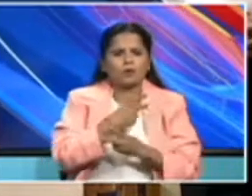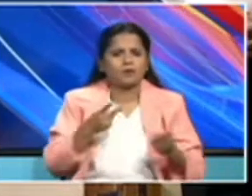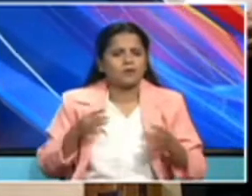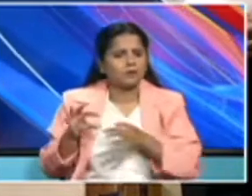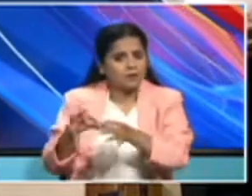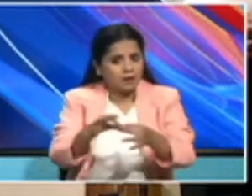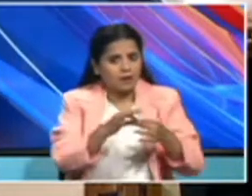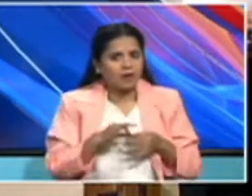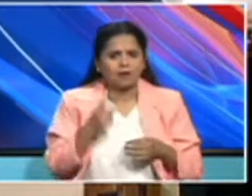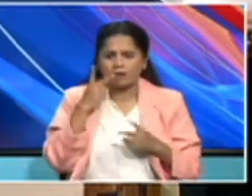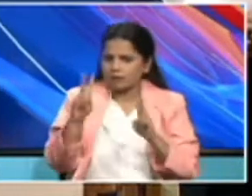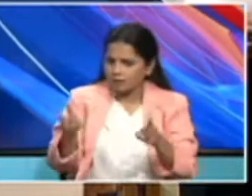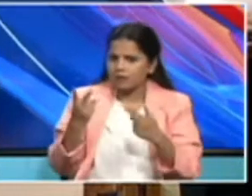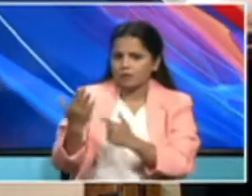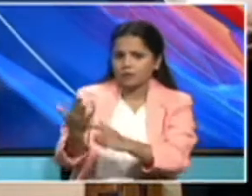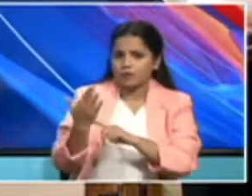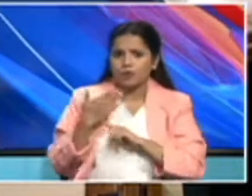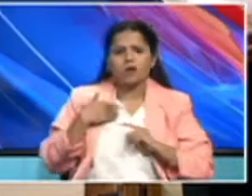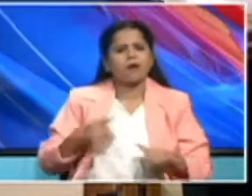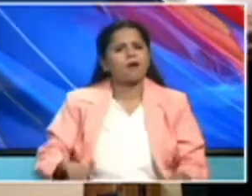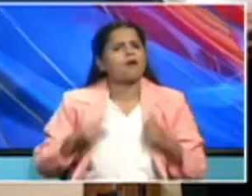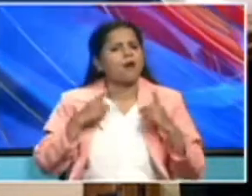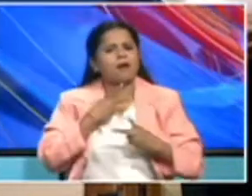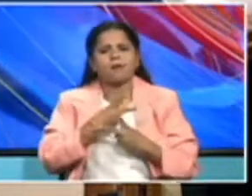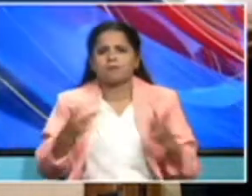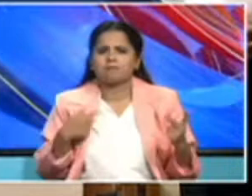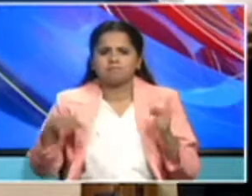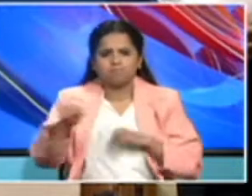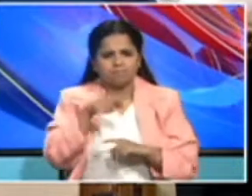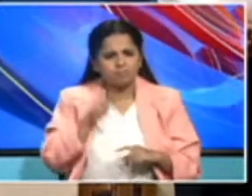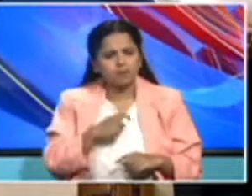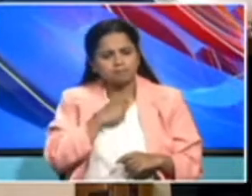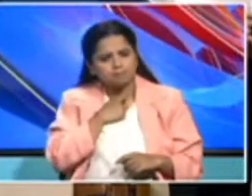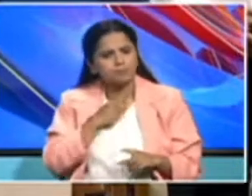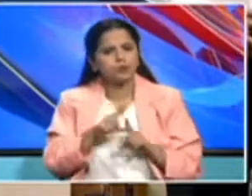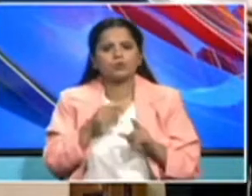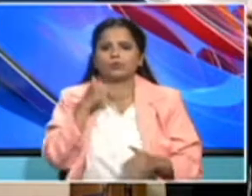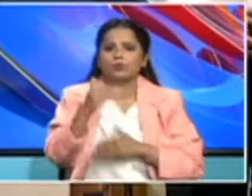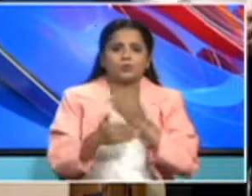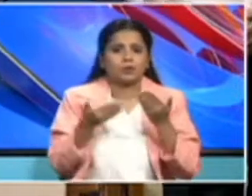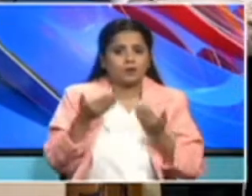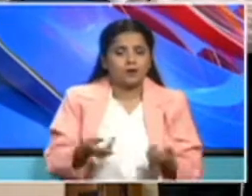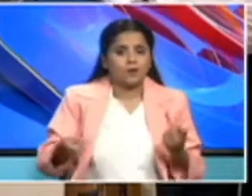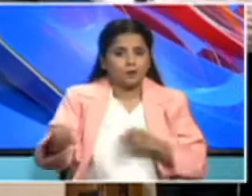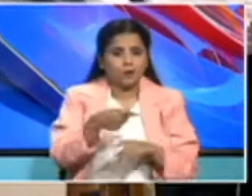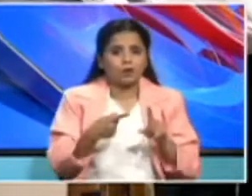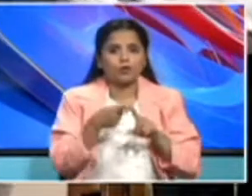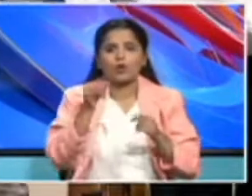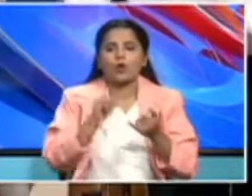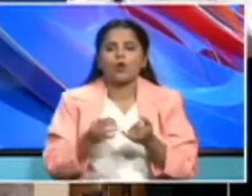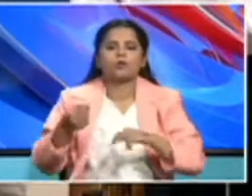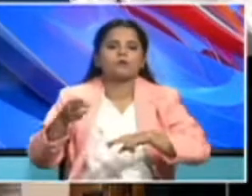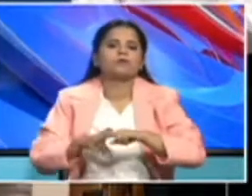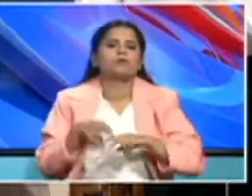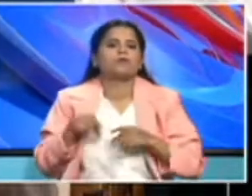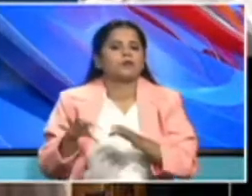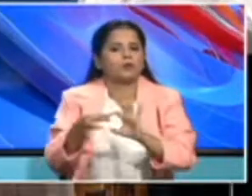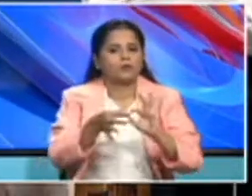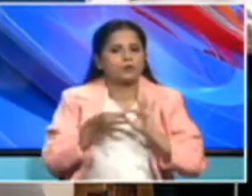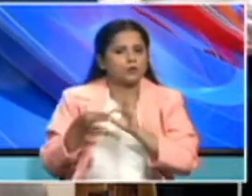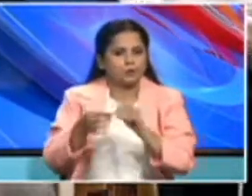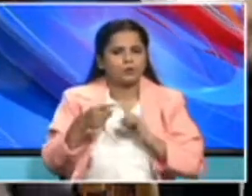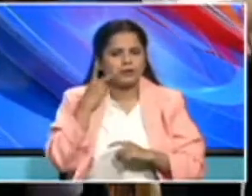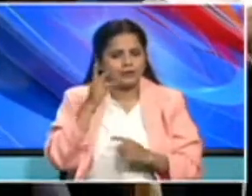एकजुटता का प्रतीक है, जीवन के हर पहलू में निष्पक्ष रहने की प्रतिज्ञा है। आइए टॉर्च ऑफ यूनिटी की महत्ता दर्शाती एक एवी